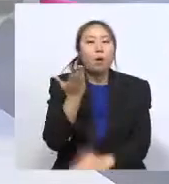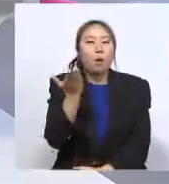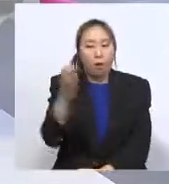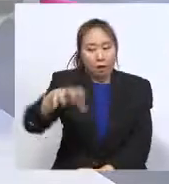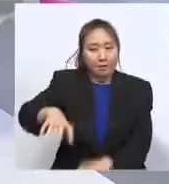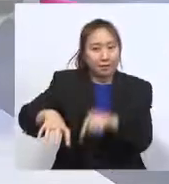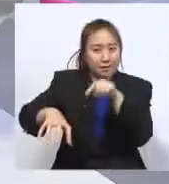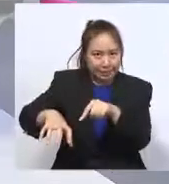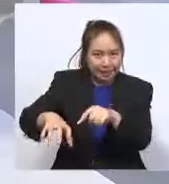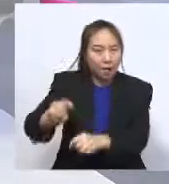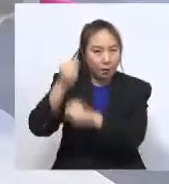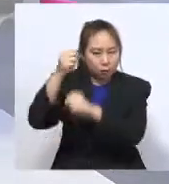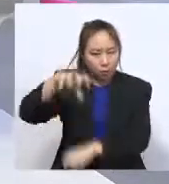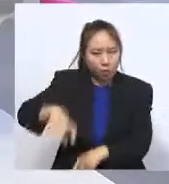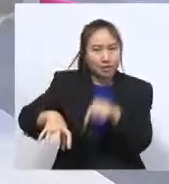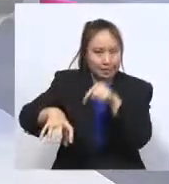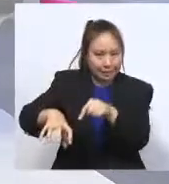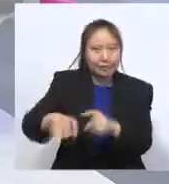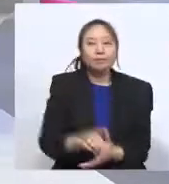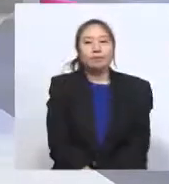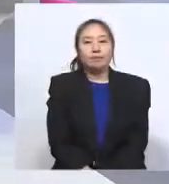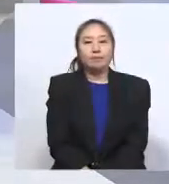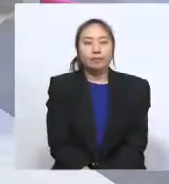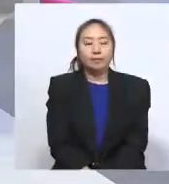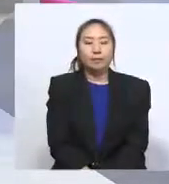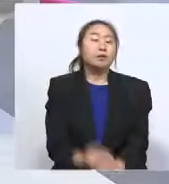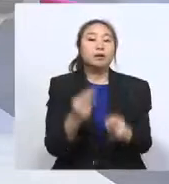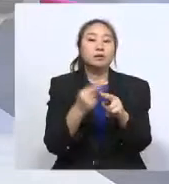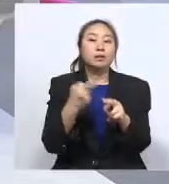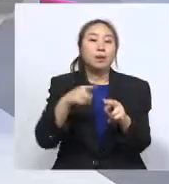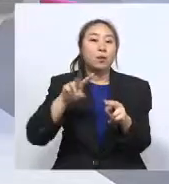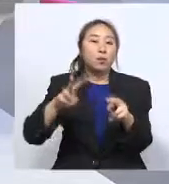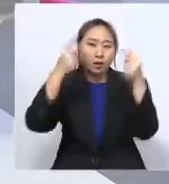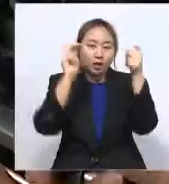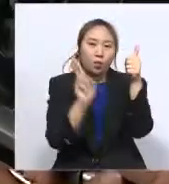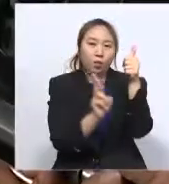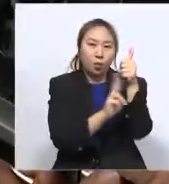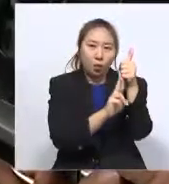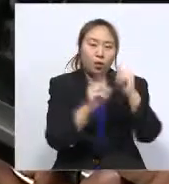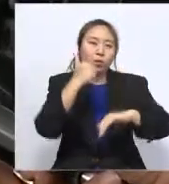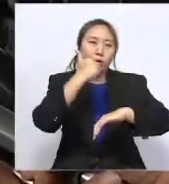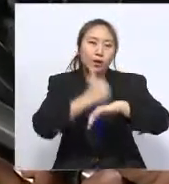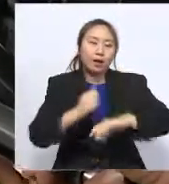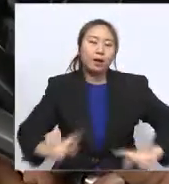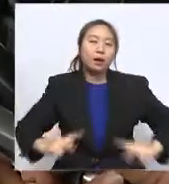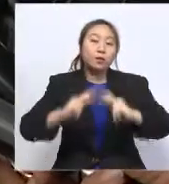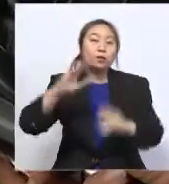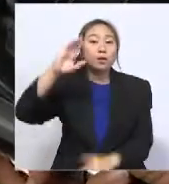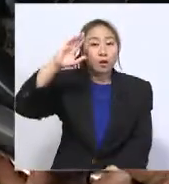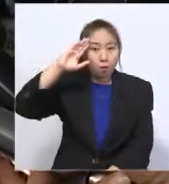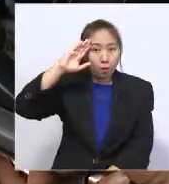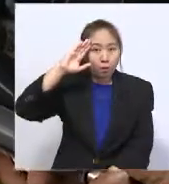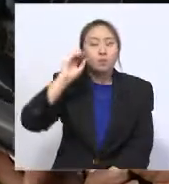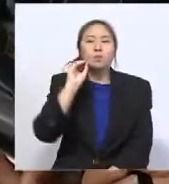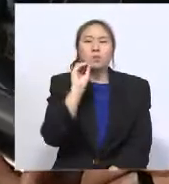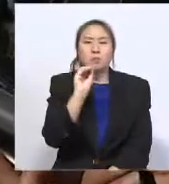ายในที่ตั้งแล้วก็ไม่ฝ่าฝืนกฎหมายด้วยค่ะโดยพลเอกประวิตรวงษ์สุวรรณรองนายกรัฐมนตรีและรัฐมนตรีว่าการกระทรวงกลาโหมนะท่